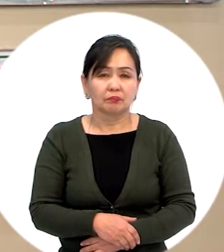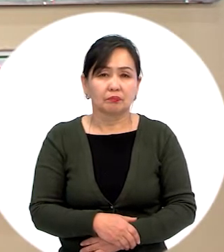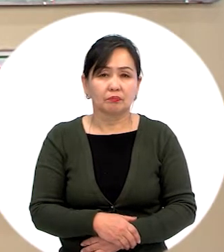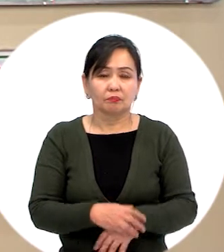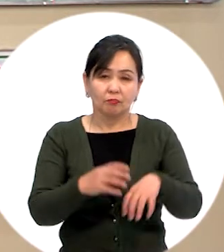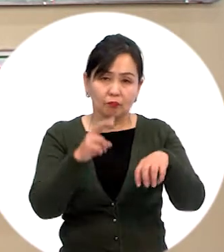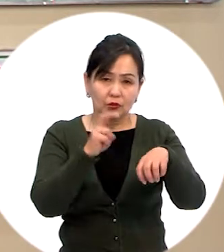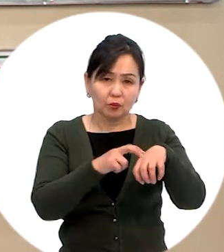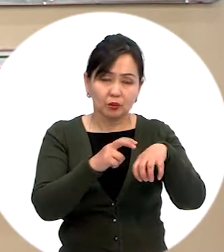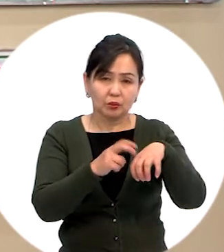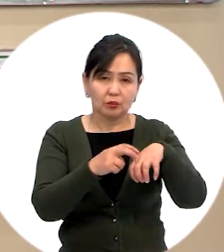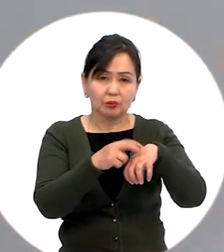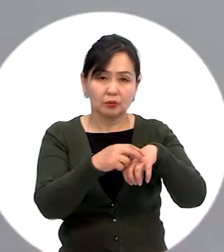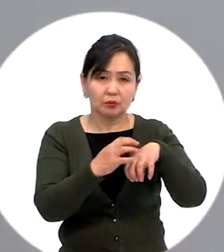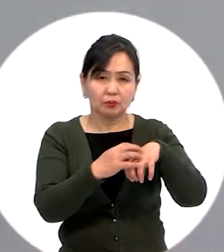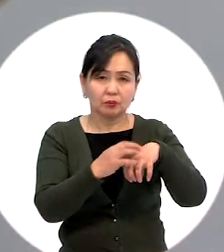За, төмс.